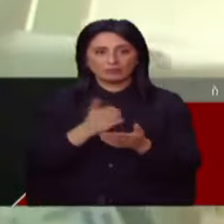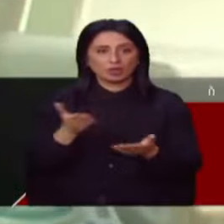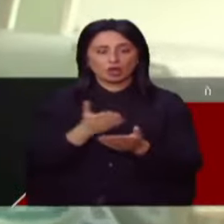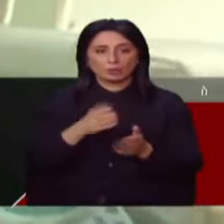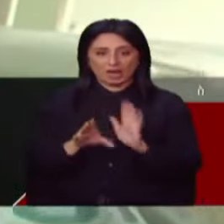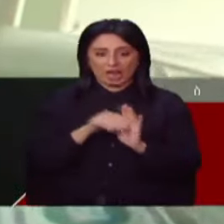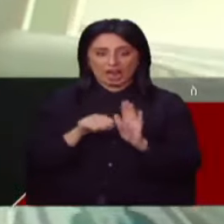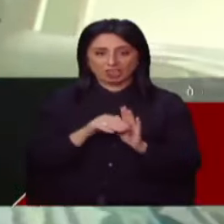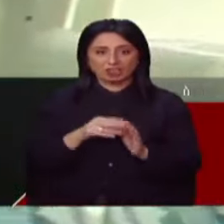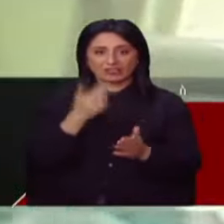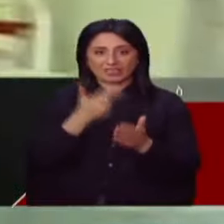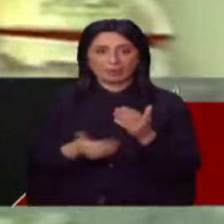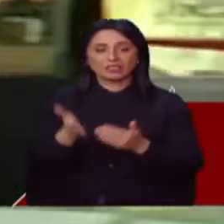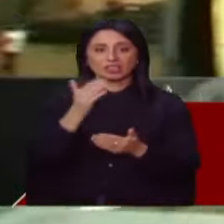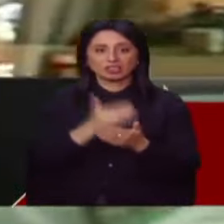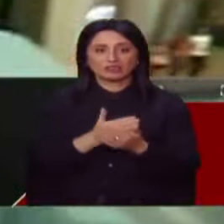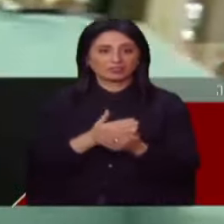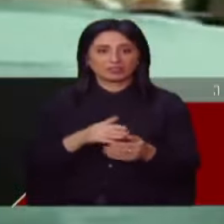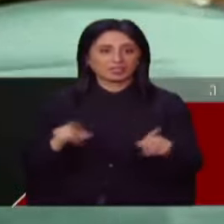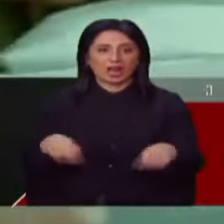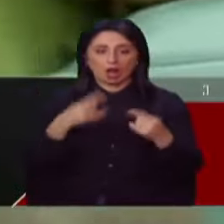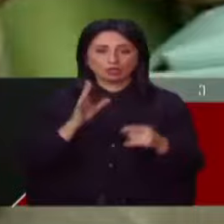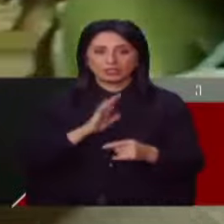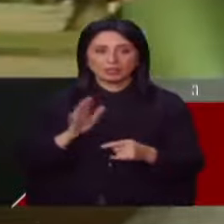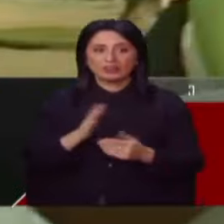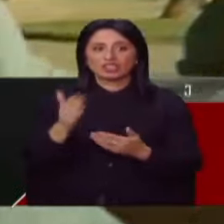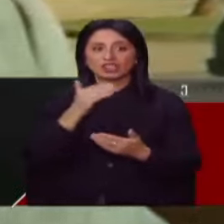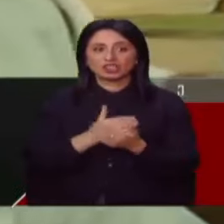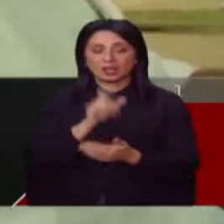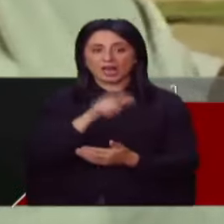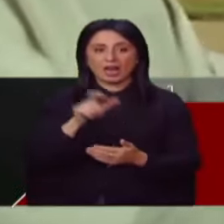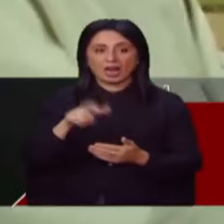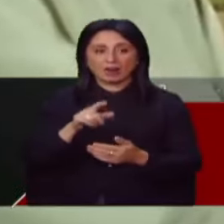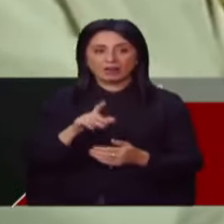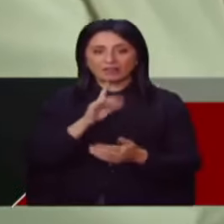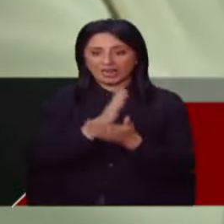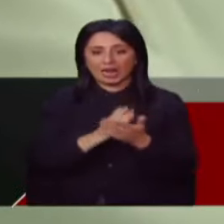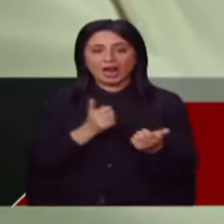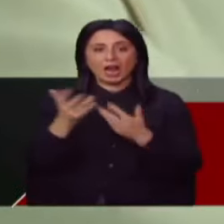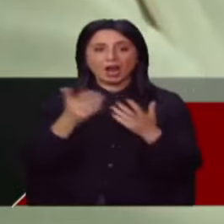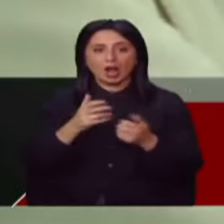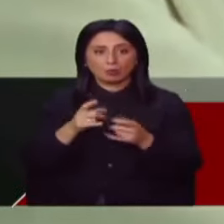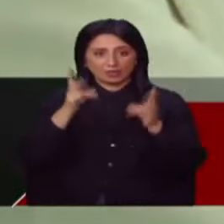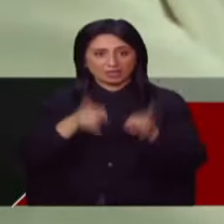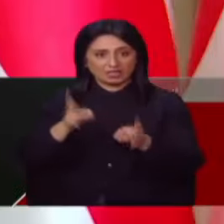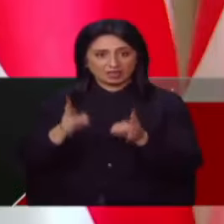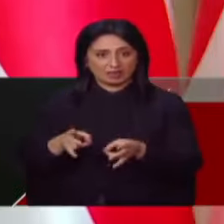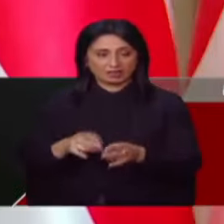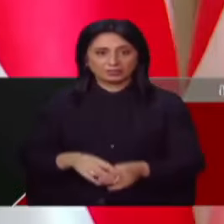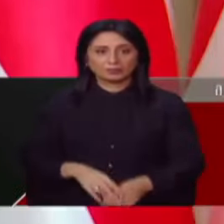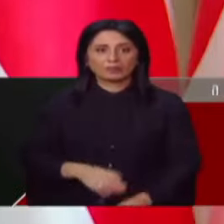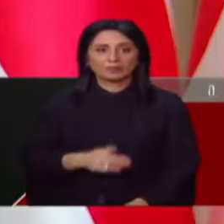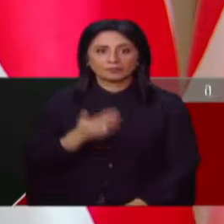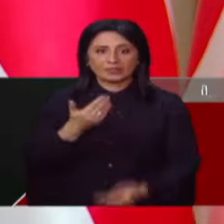რომელიც არჩევნებში დამარცხების შემდეგ აღარ განახორციელეს. შედეგად ადამიანების გარკვეული რაოდენობა დაზარალდა.